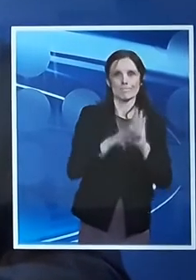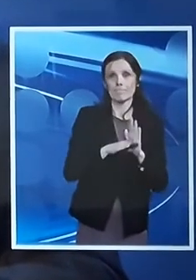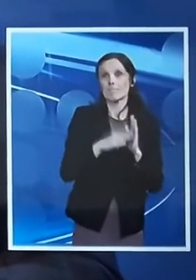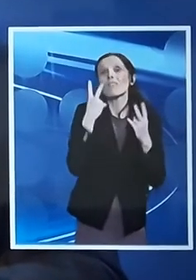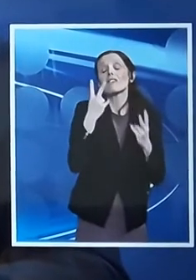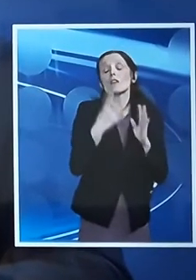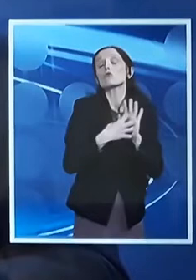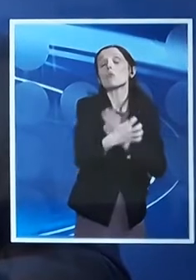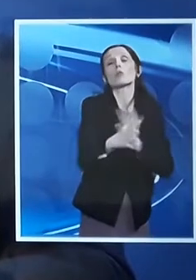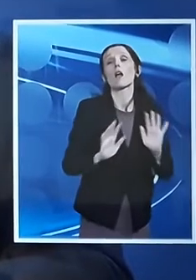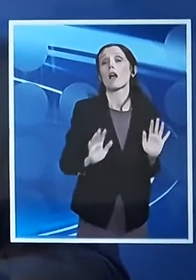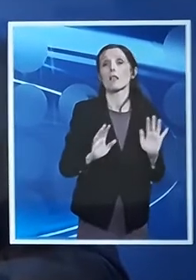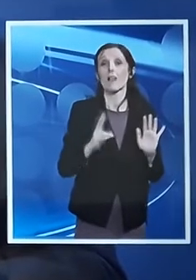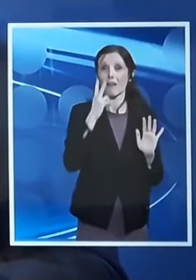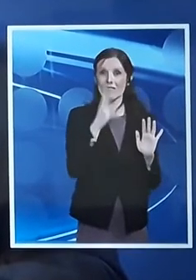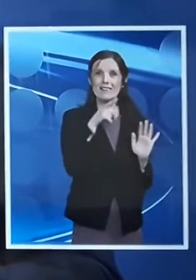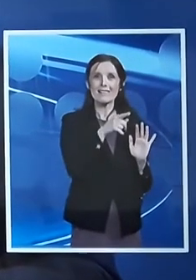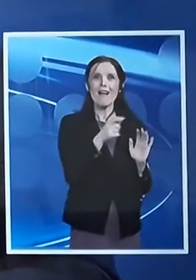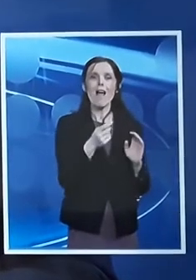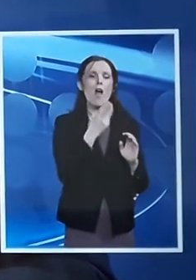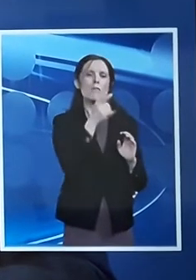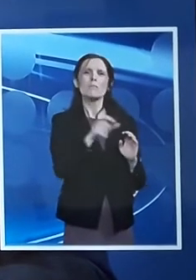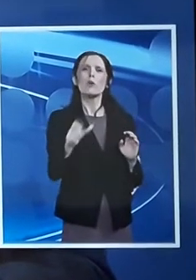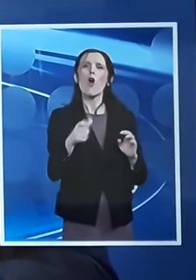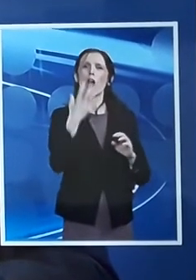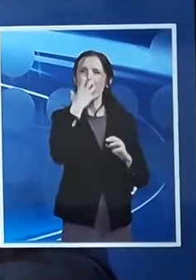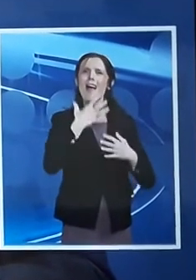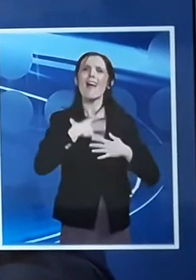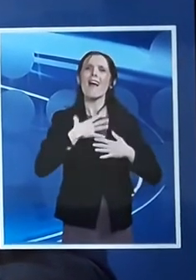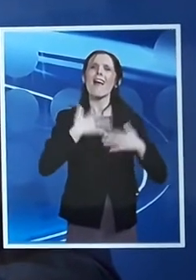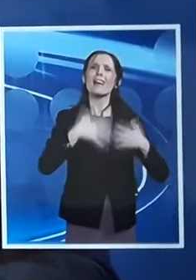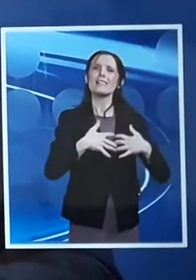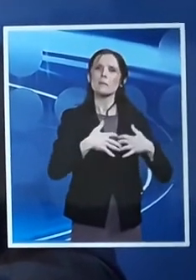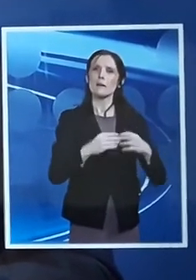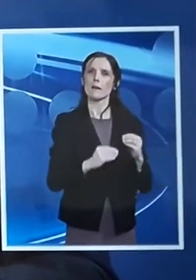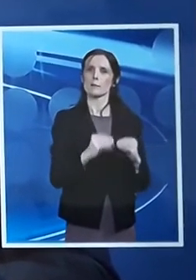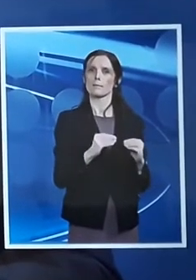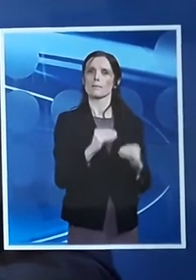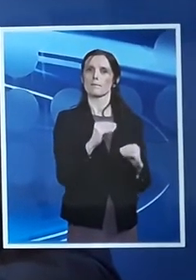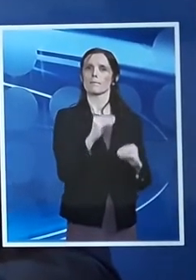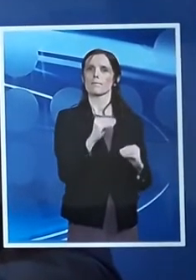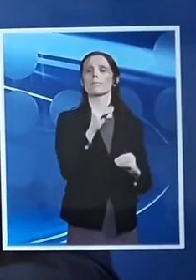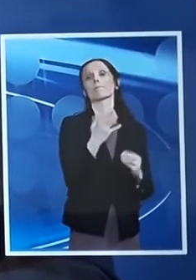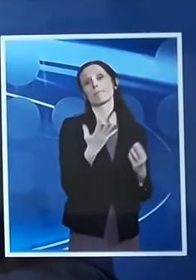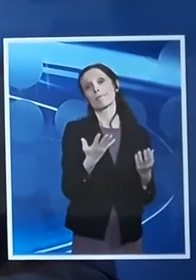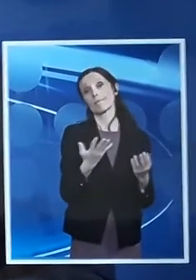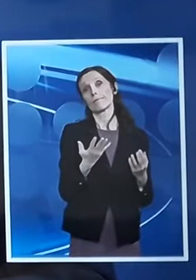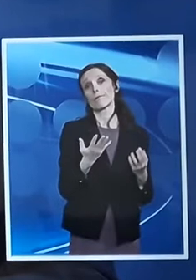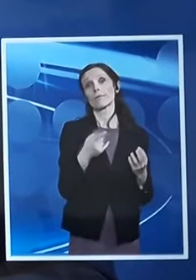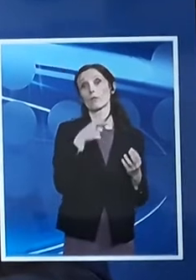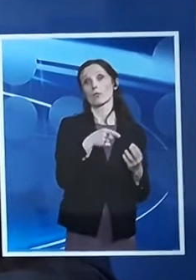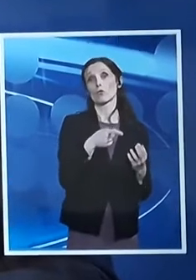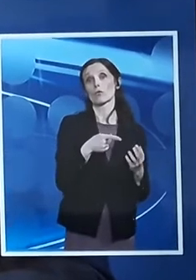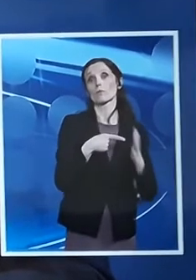brojevi osoba na respiratoru povećavaju. Svakako da je to pokazuje koliko imamo